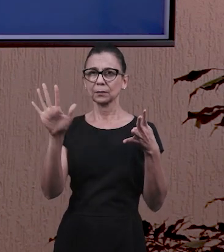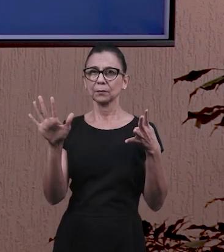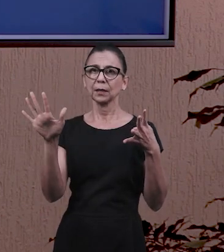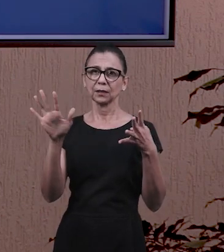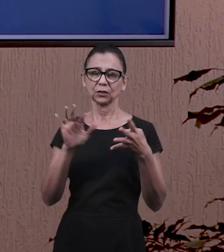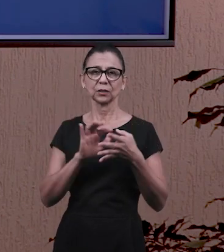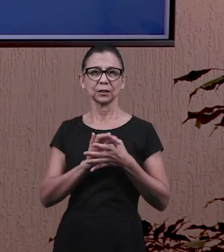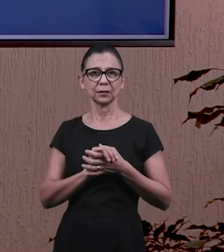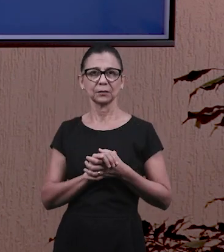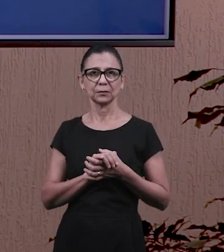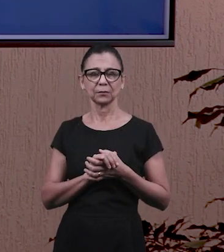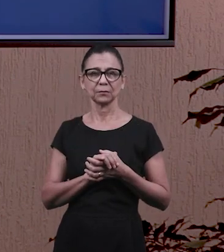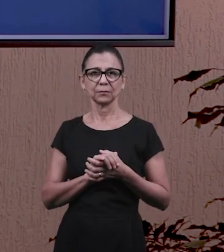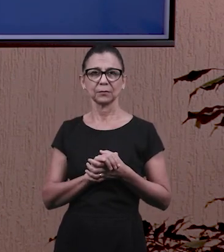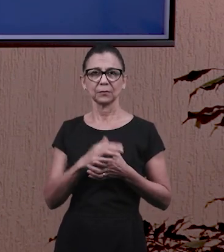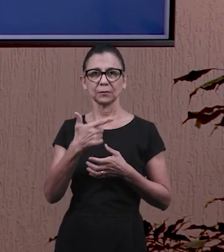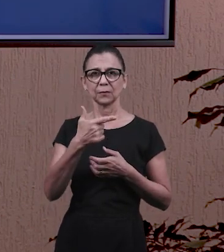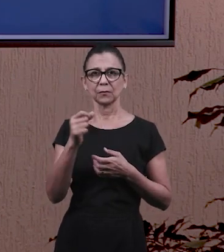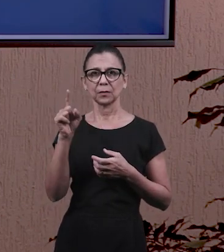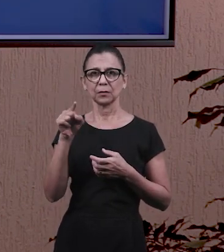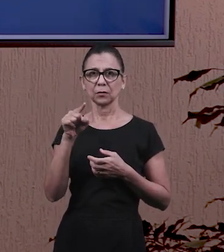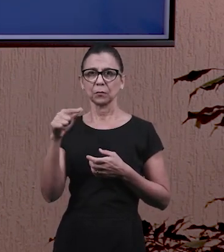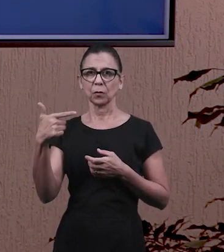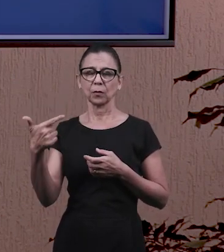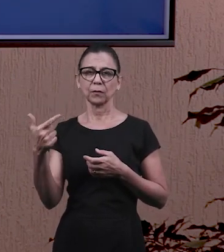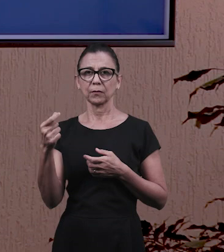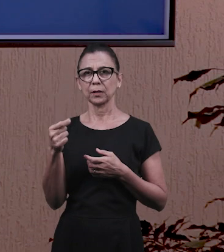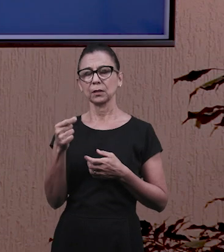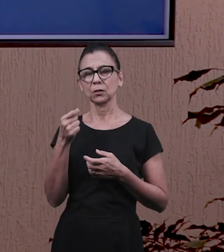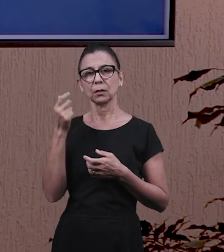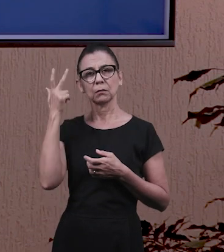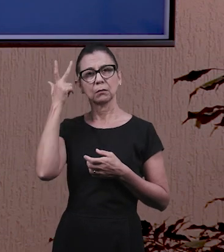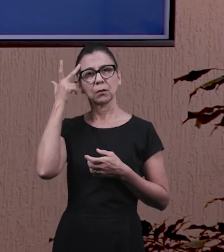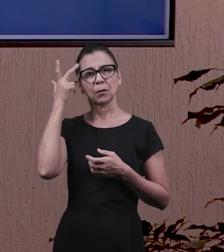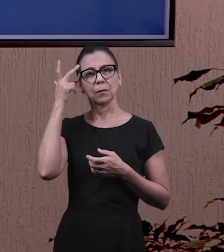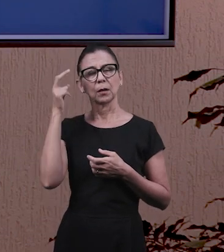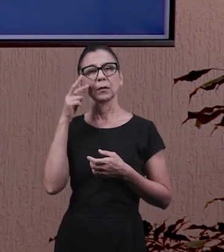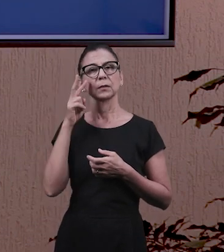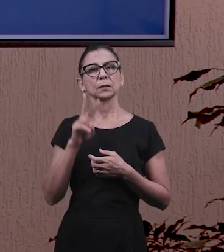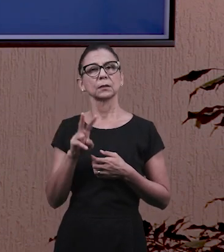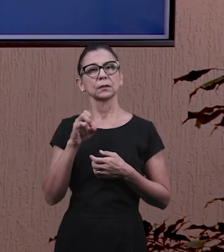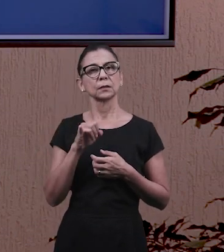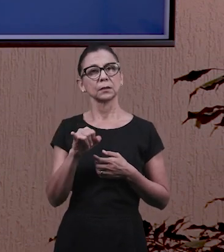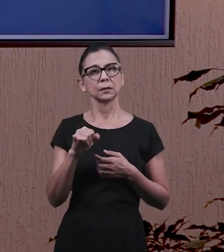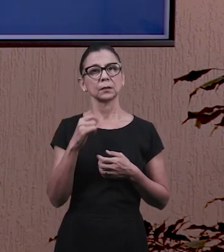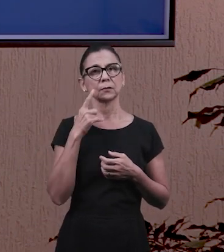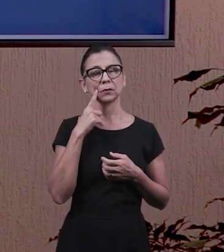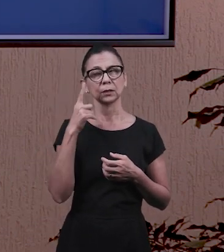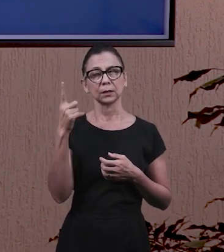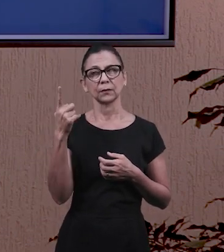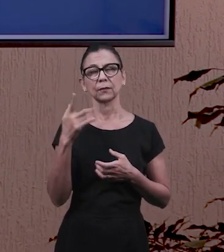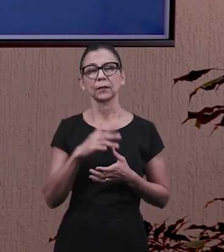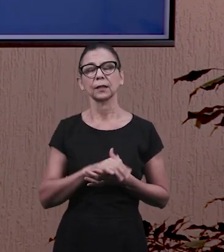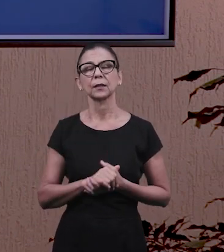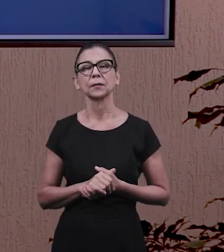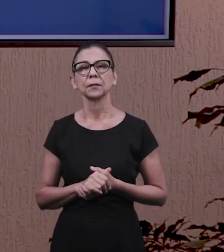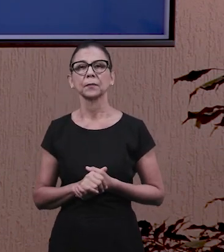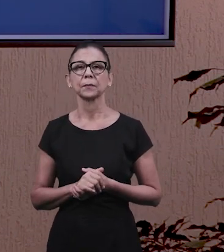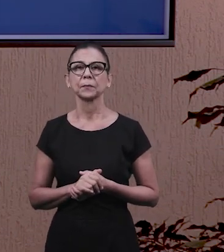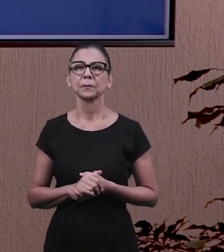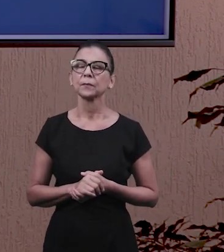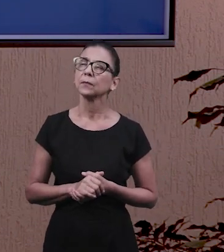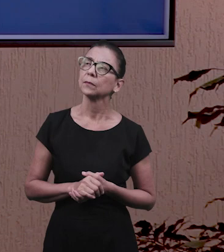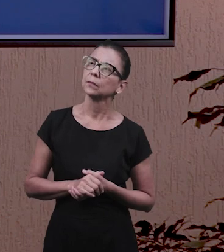pas des lunettes. Vous voyez ici quatre images, 20 sur 20. Si vous voyez 20 sur 20,